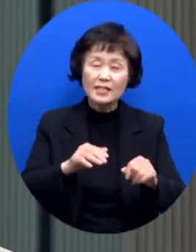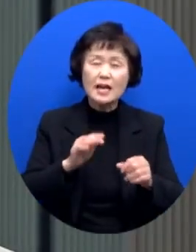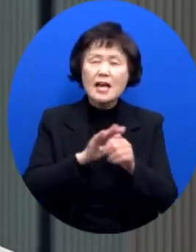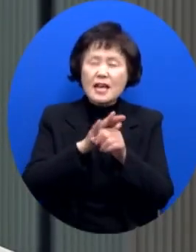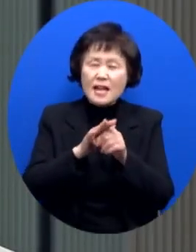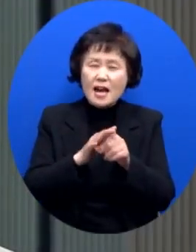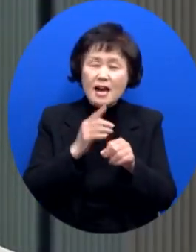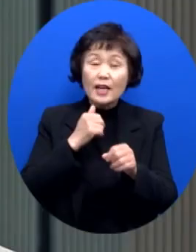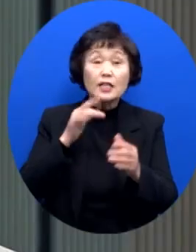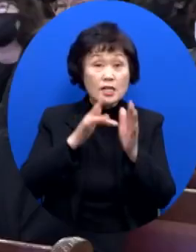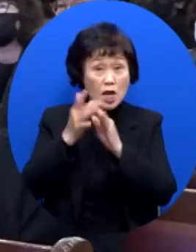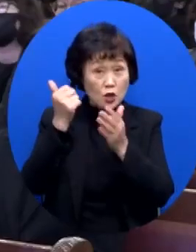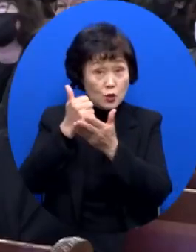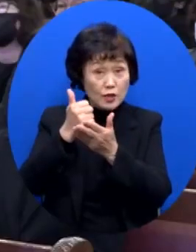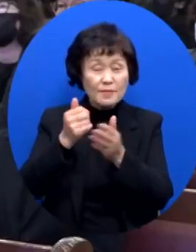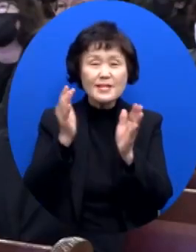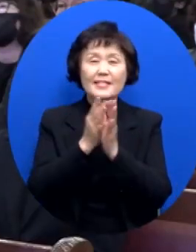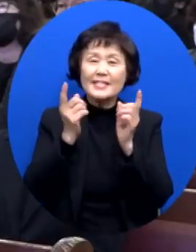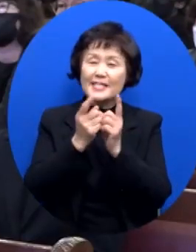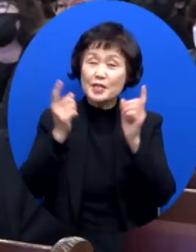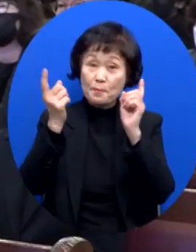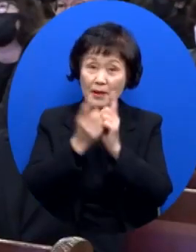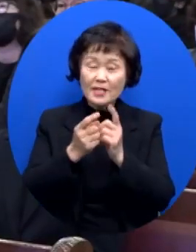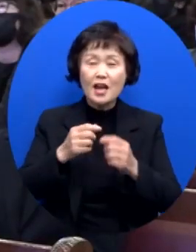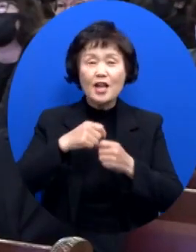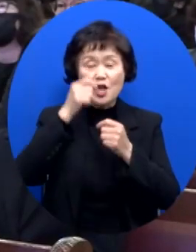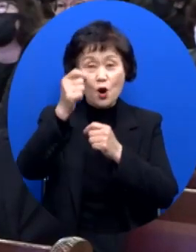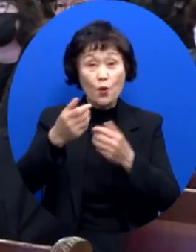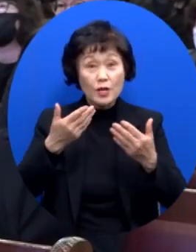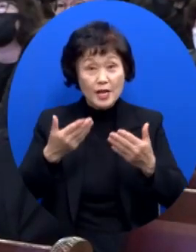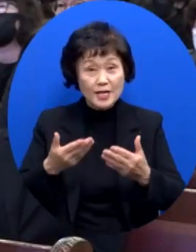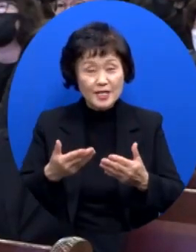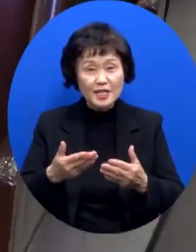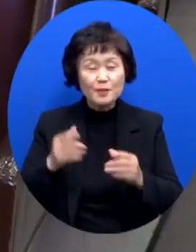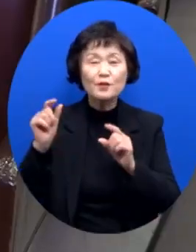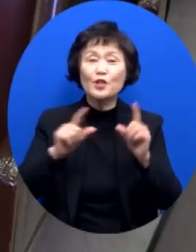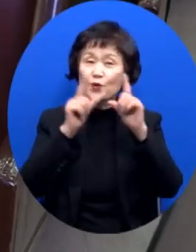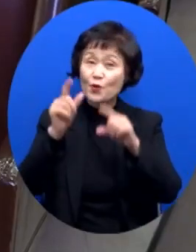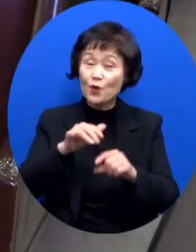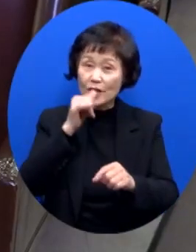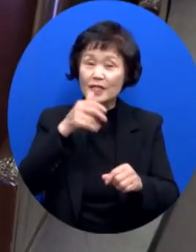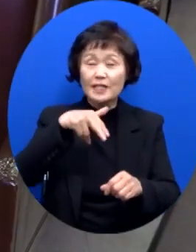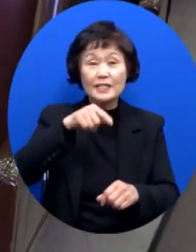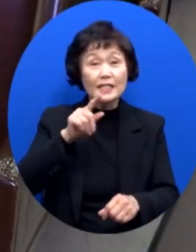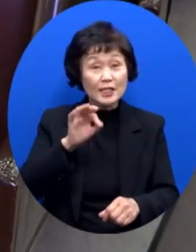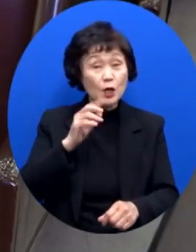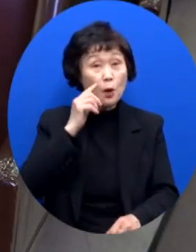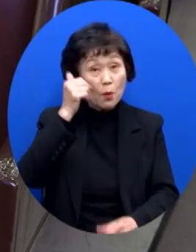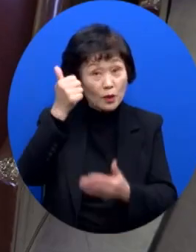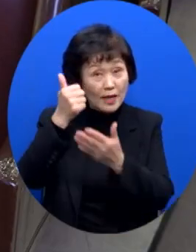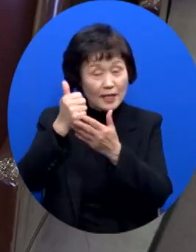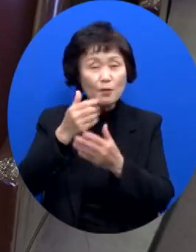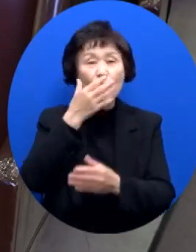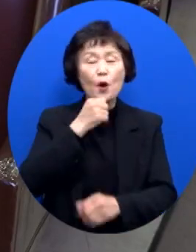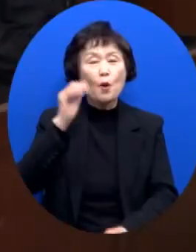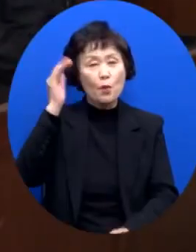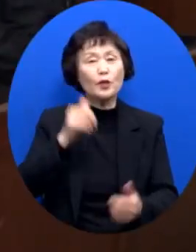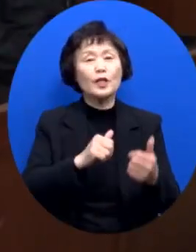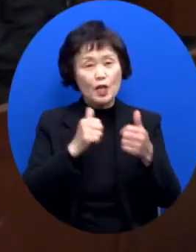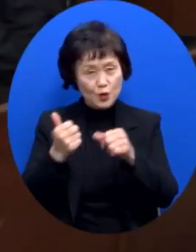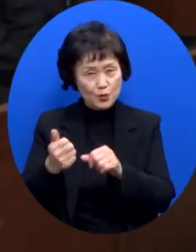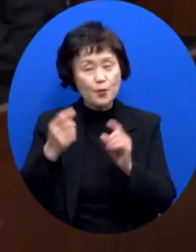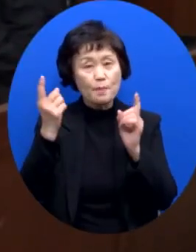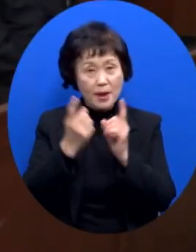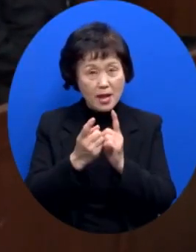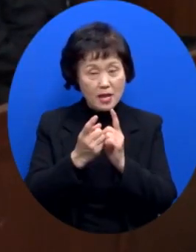예수님을 직접 만나 영원한 힘을 노리는 정필도 목사 는 복된 죽음을 맞이한 것이라며 죽음에 대한 태도가